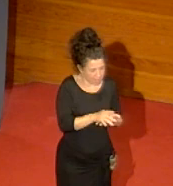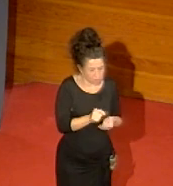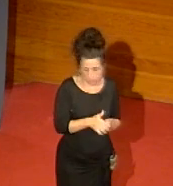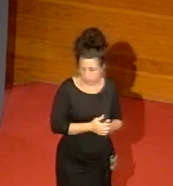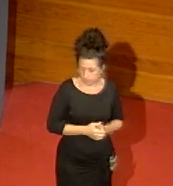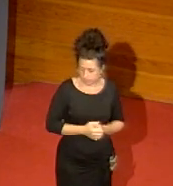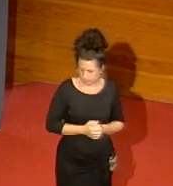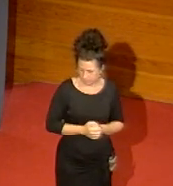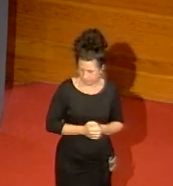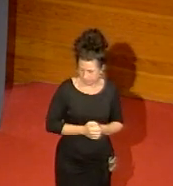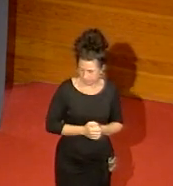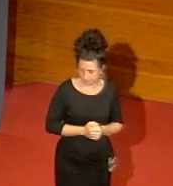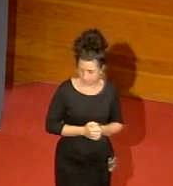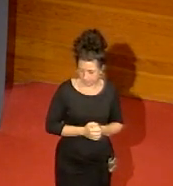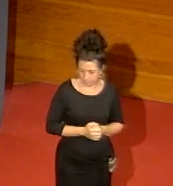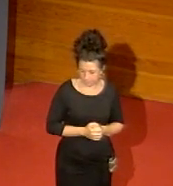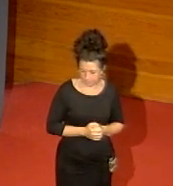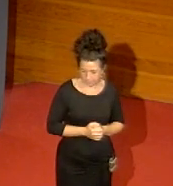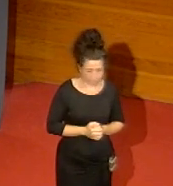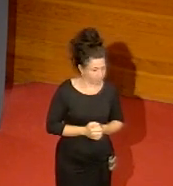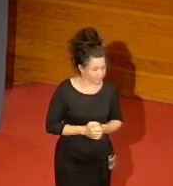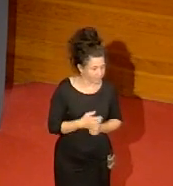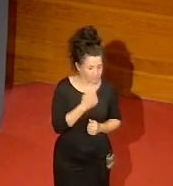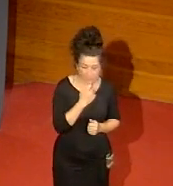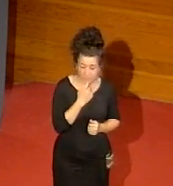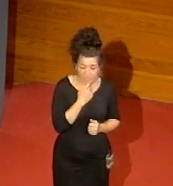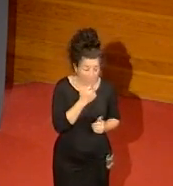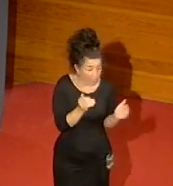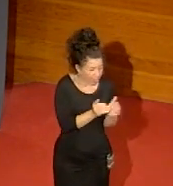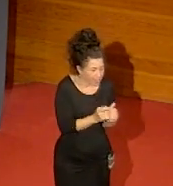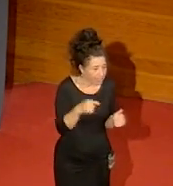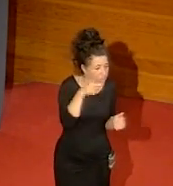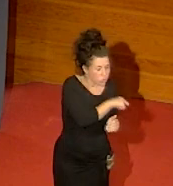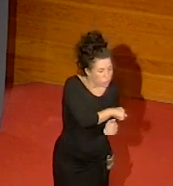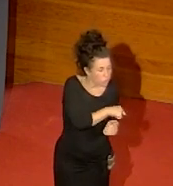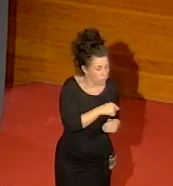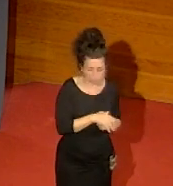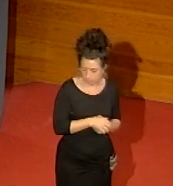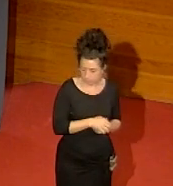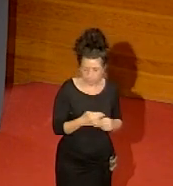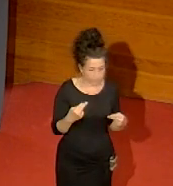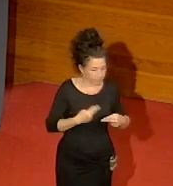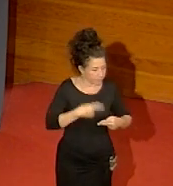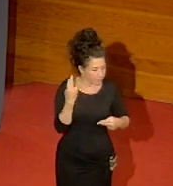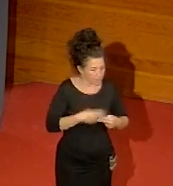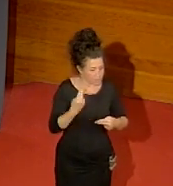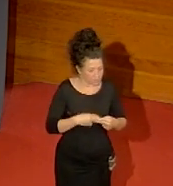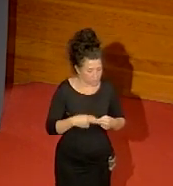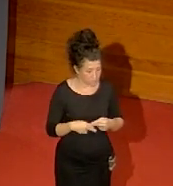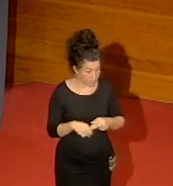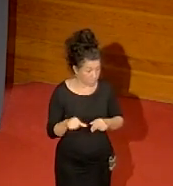gehiago. Finlandiako Errusia txikian gaude. Hemen, mugaren mendebaldean, Errusia asko bizi da, eta iritziak